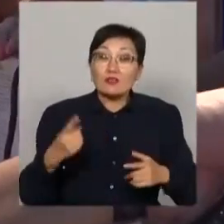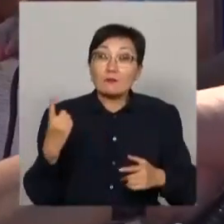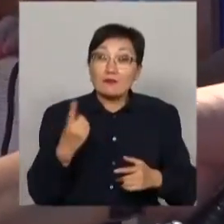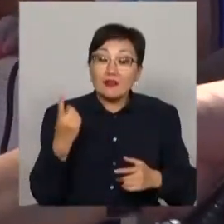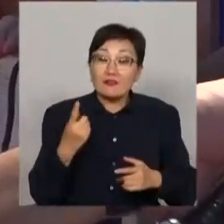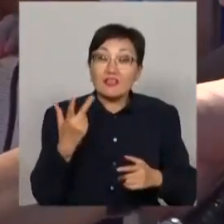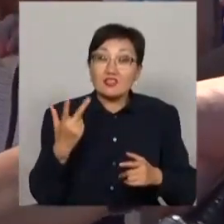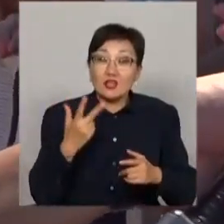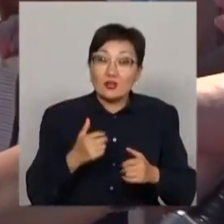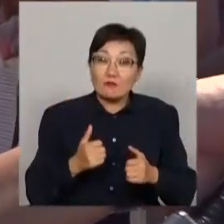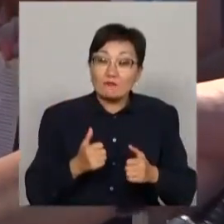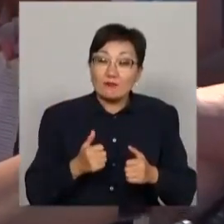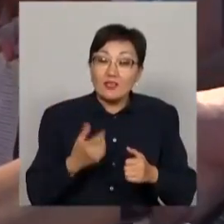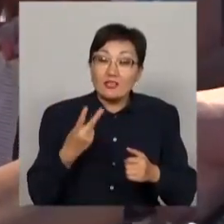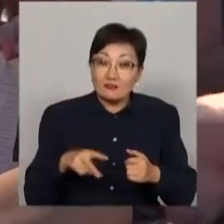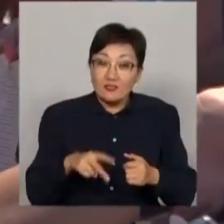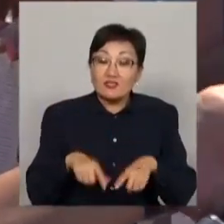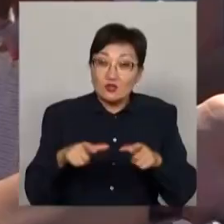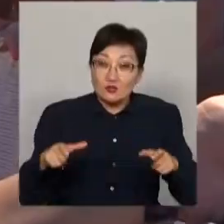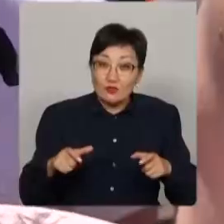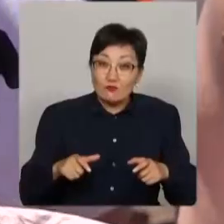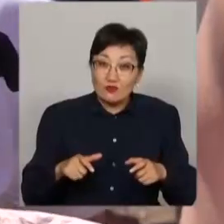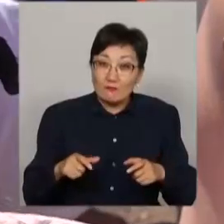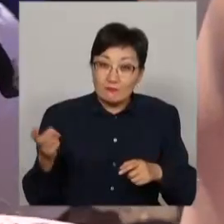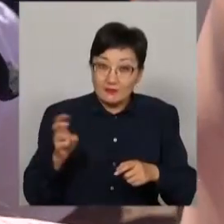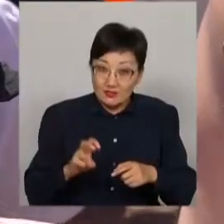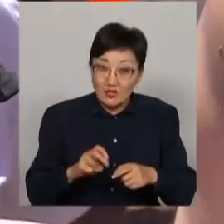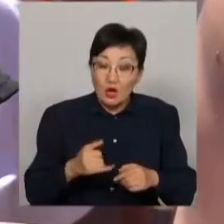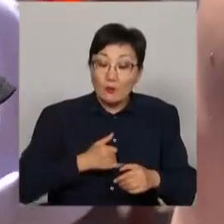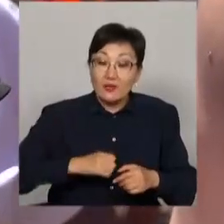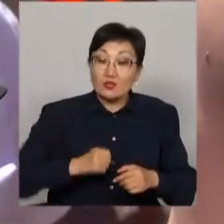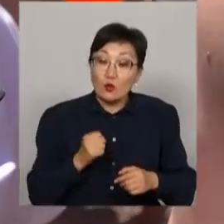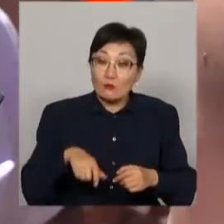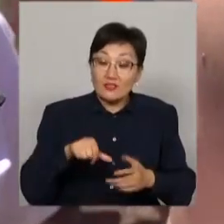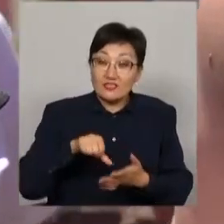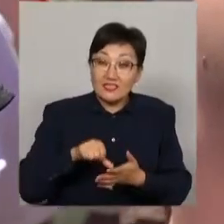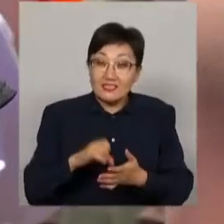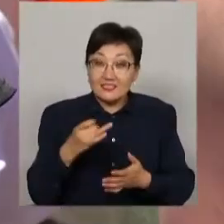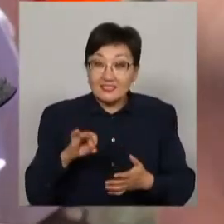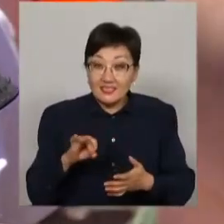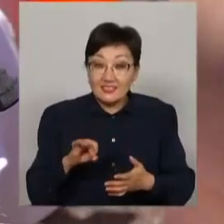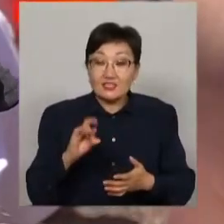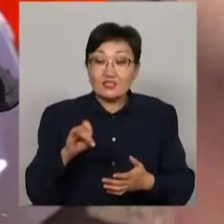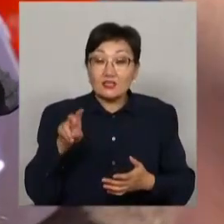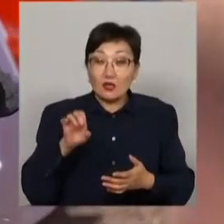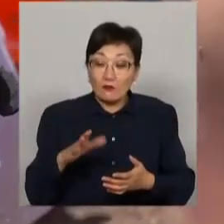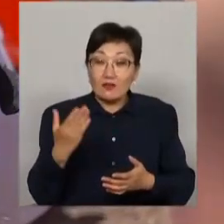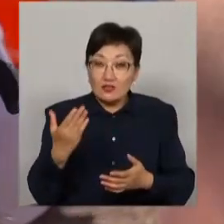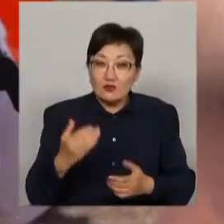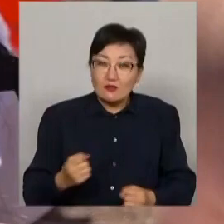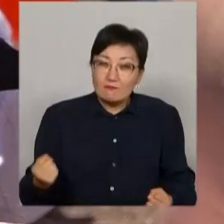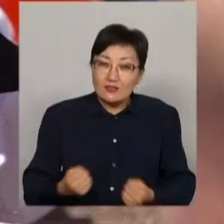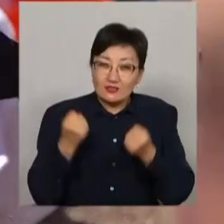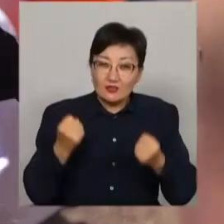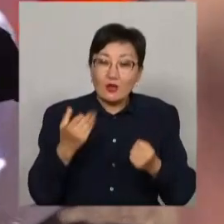тройка лидировала, но уже, по-моему, человек 20 лидировал. Супер! У меня друг здесь участвует, Сергей Сидоров. Я за него болею,